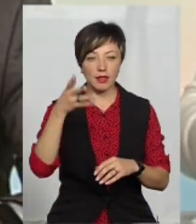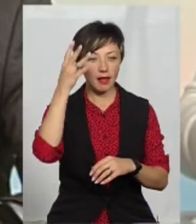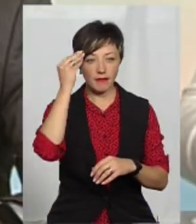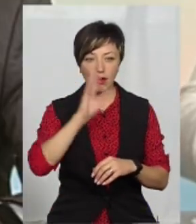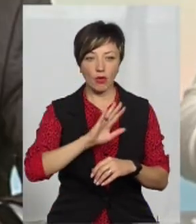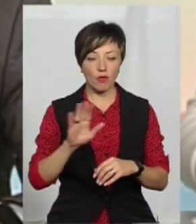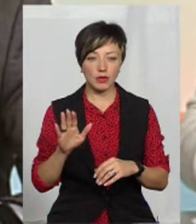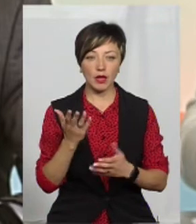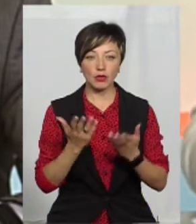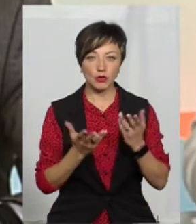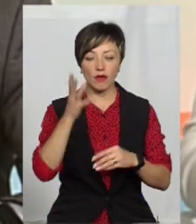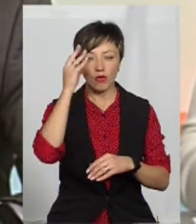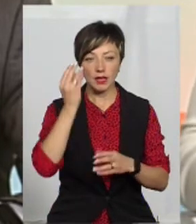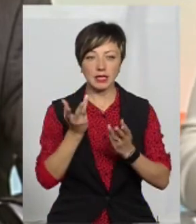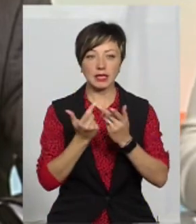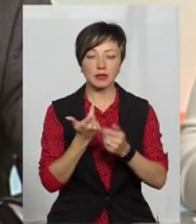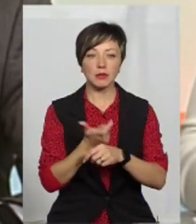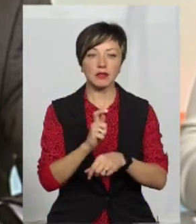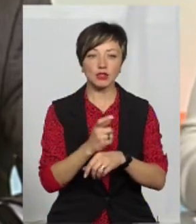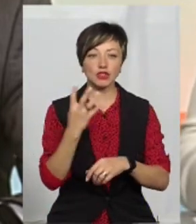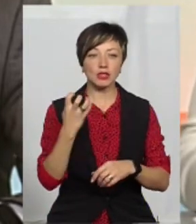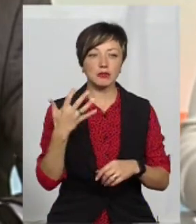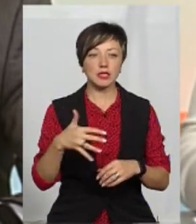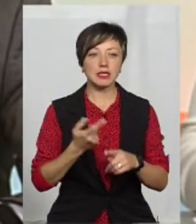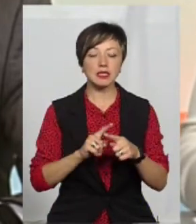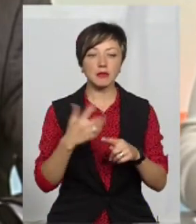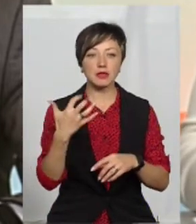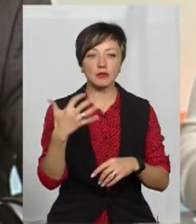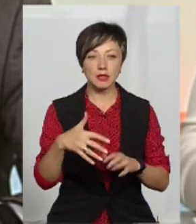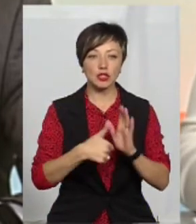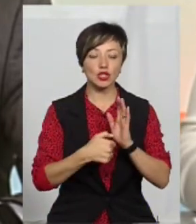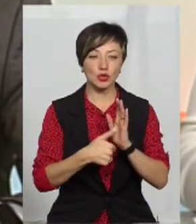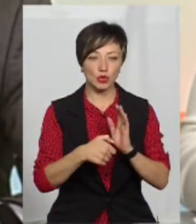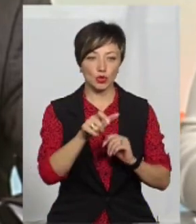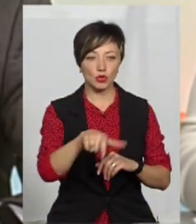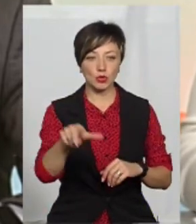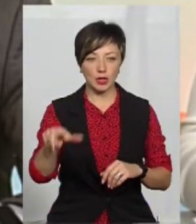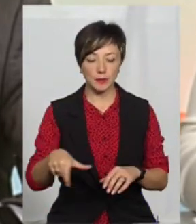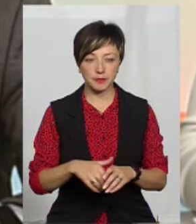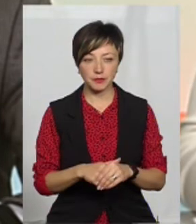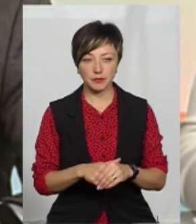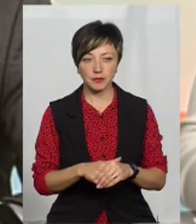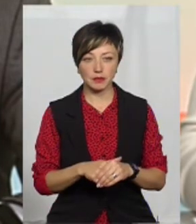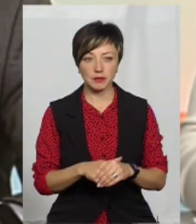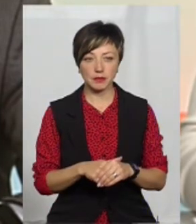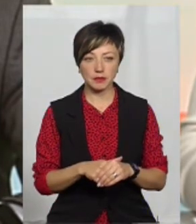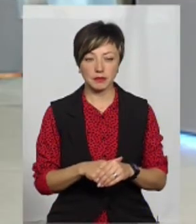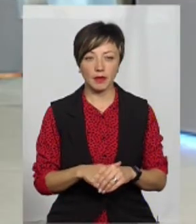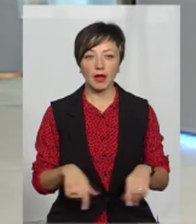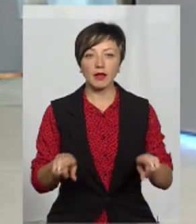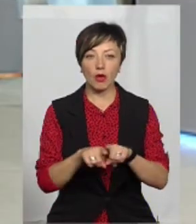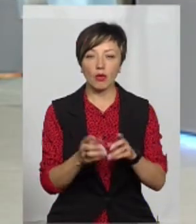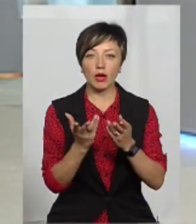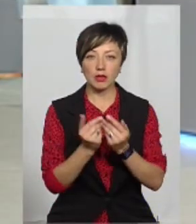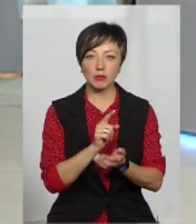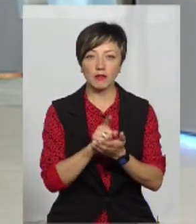враховували. Якщо врахувати, це буде кількість перевищувати 450, це буде 550 або 600. А ось на таку кількість